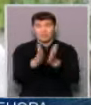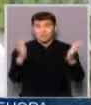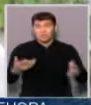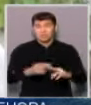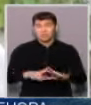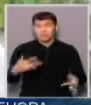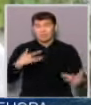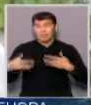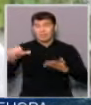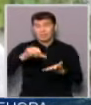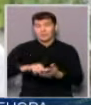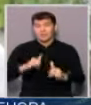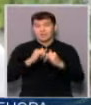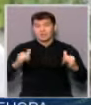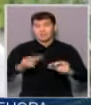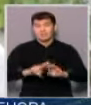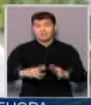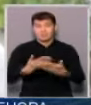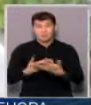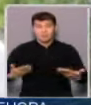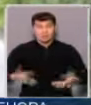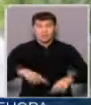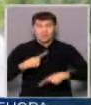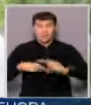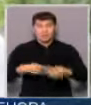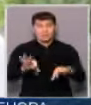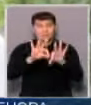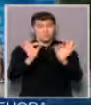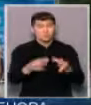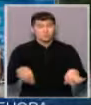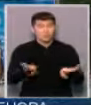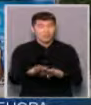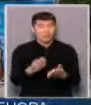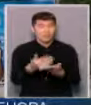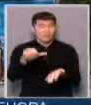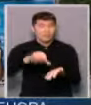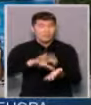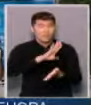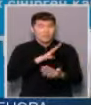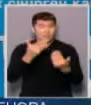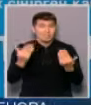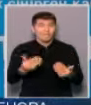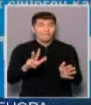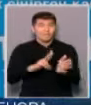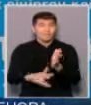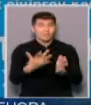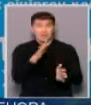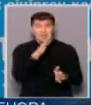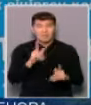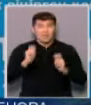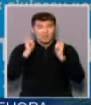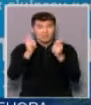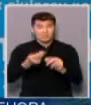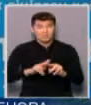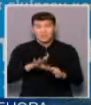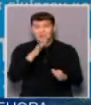мероприятие, которое направлено на развитие патриотизма, эстетики, искусства. Мероприятие было приурочено к 85-летнему юбилею